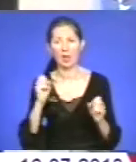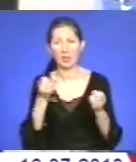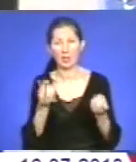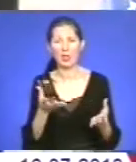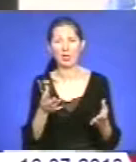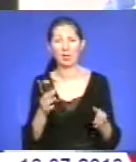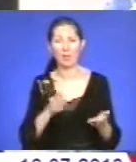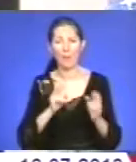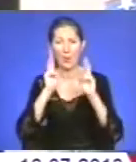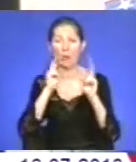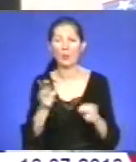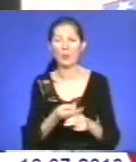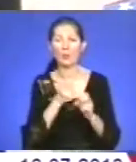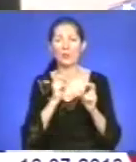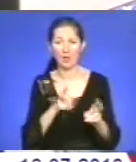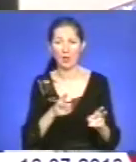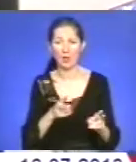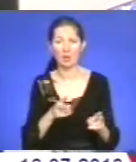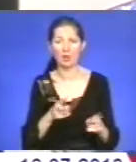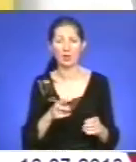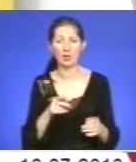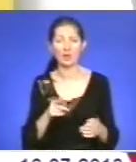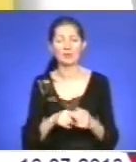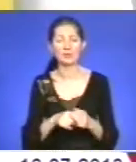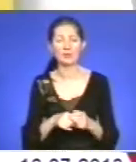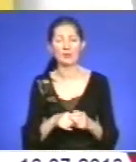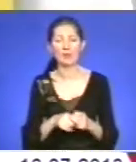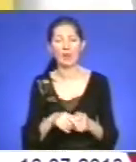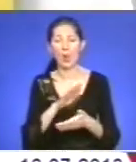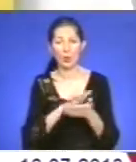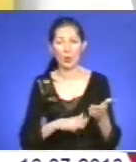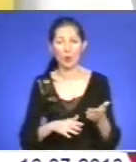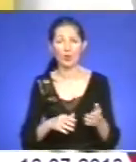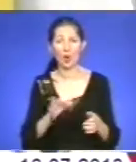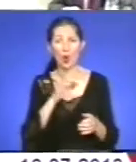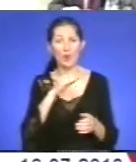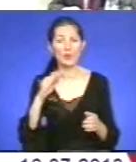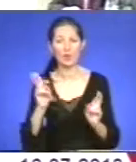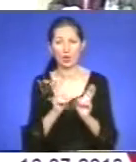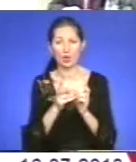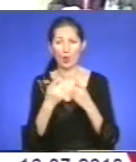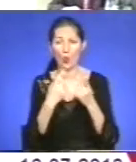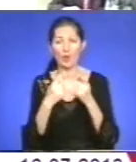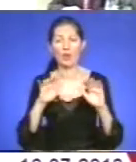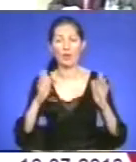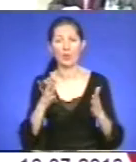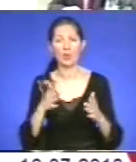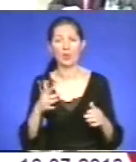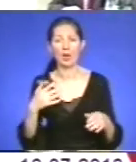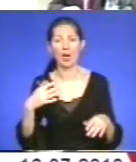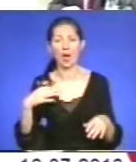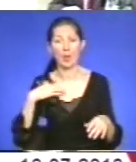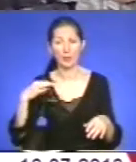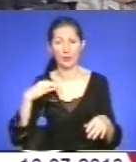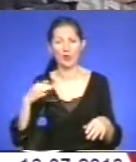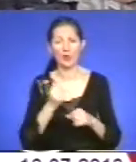викликає невідворотність скоєння дорожньо-транспортних пригод. Упродовж офіційної зустрічі обговорили випадки халатності у роботі